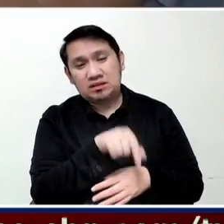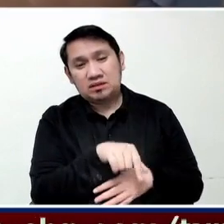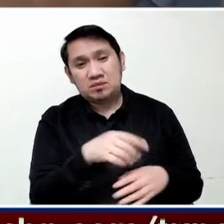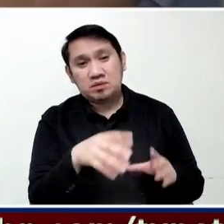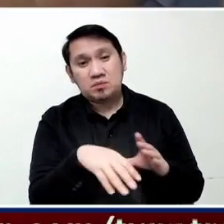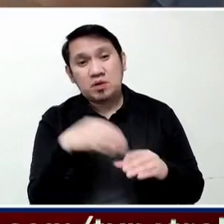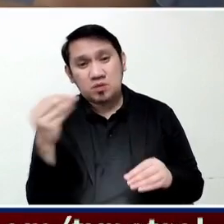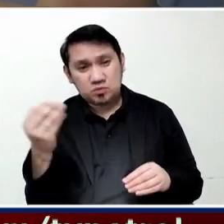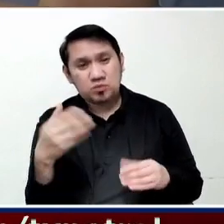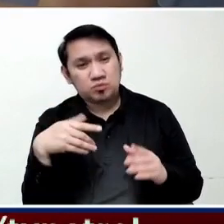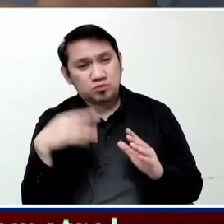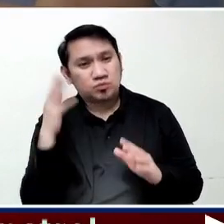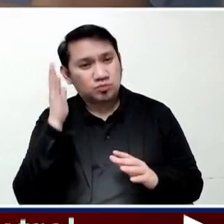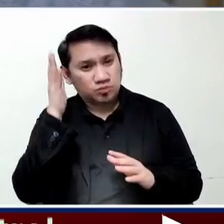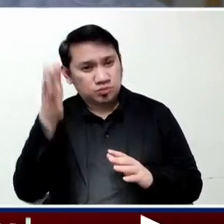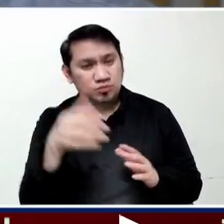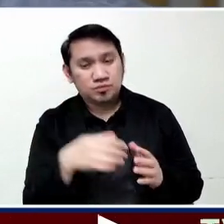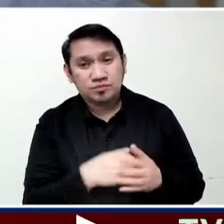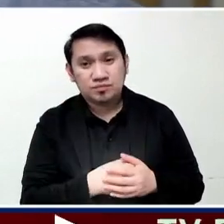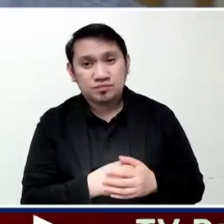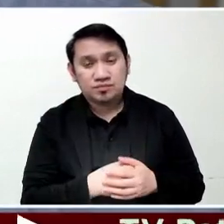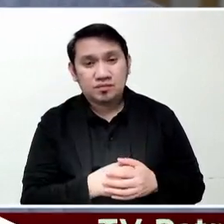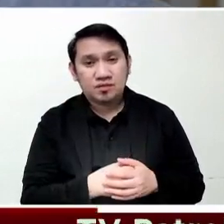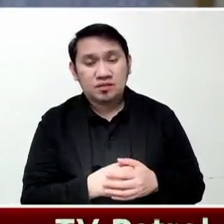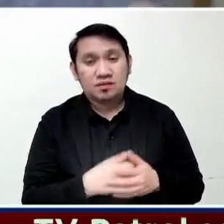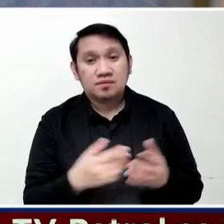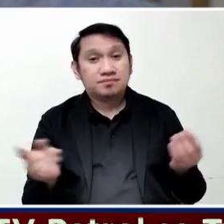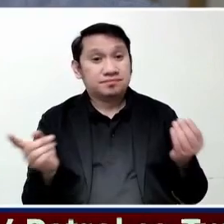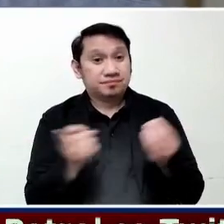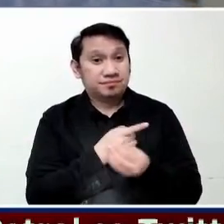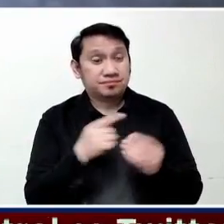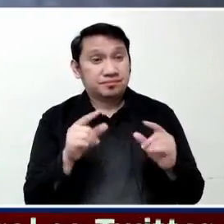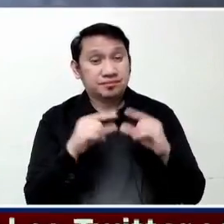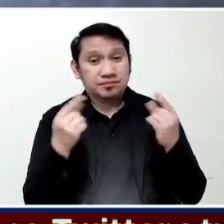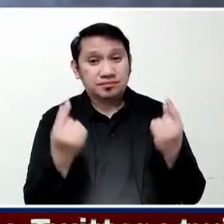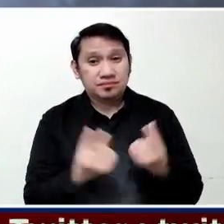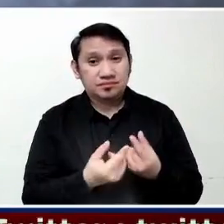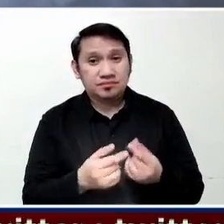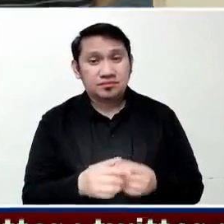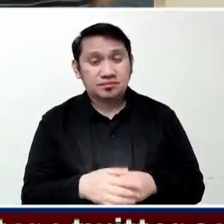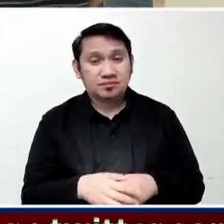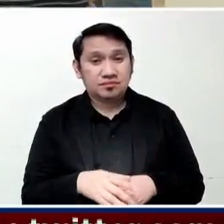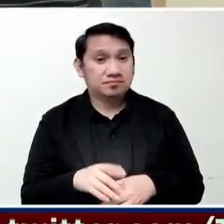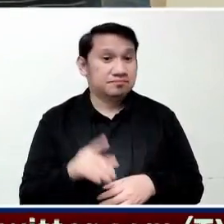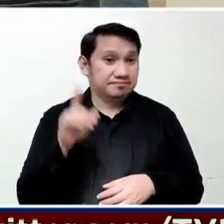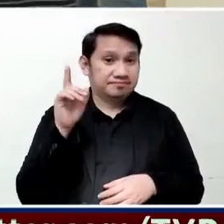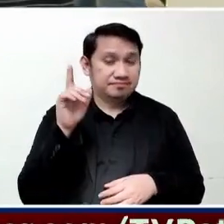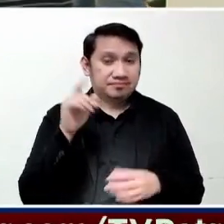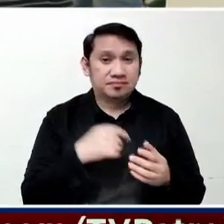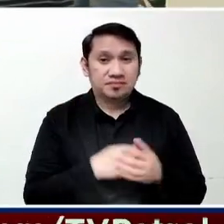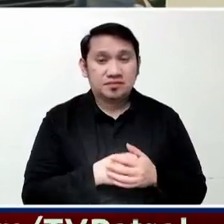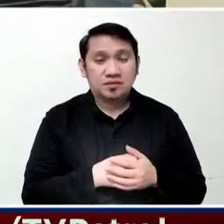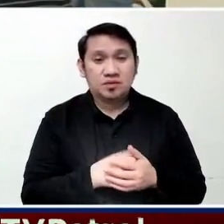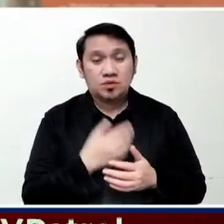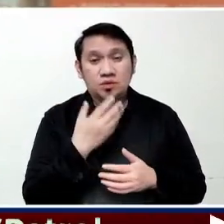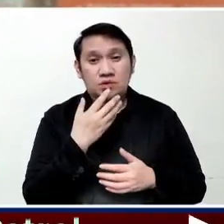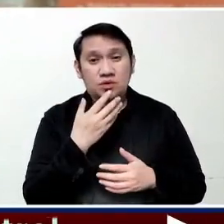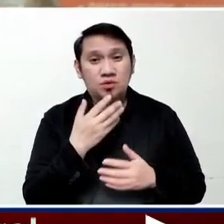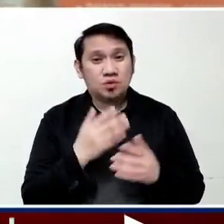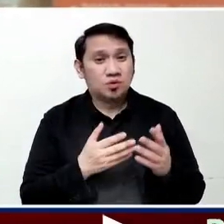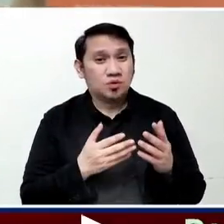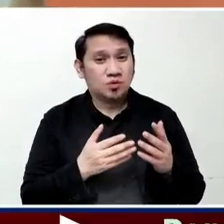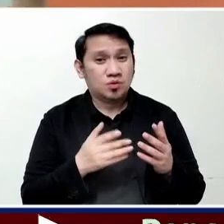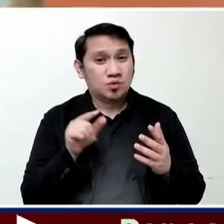natin. Samantala, pinatatanggal din ng grupong Power for People kay Pangulong Marcos ang mga pass-through charges